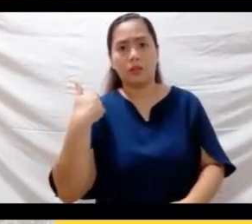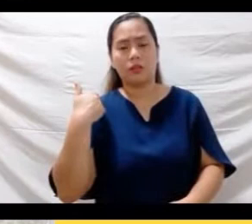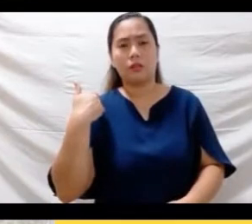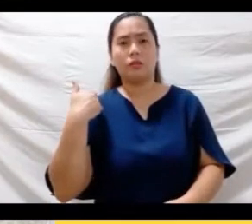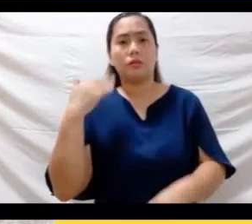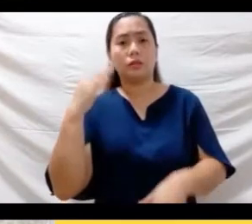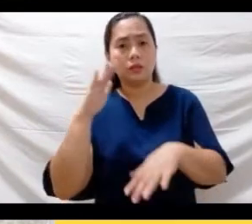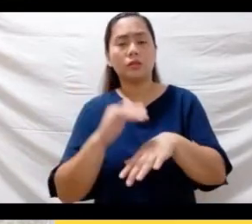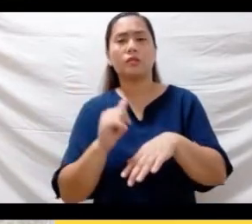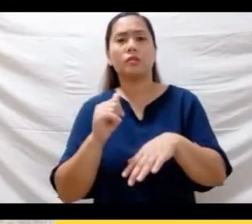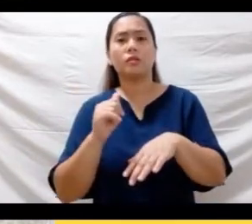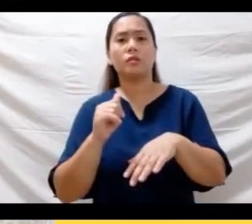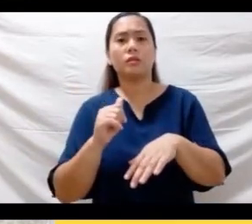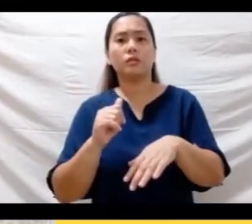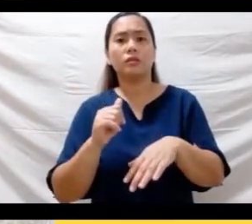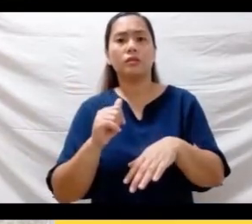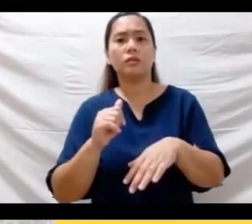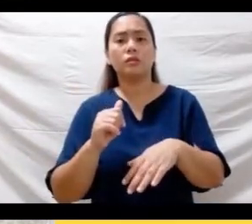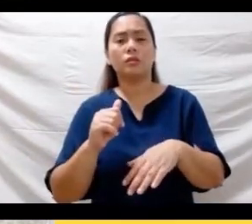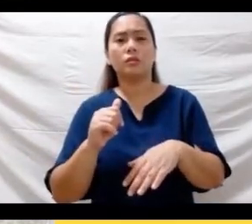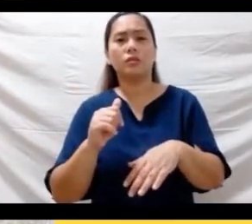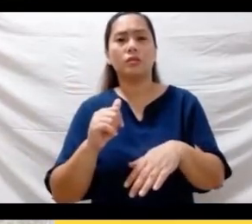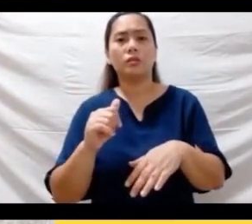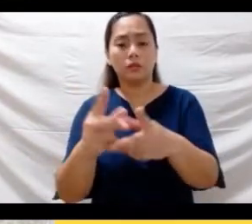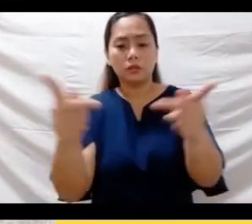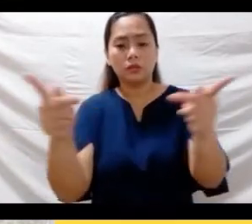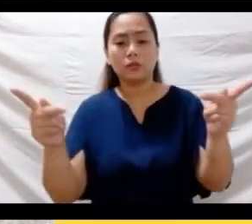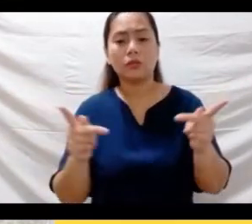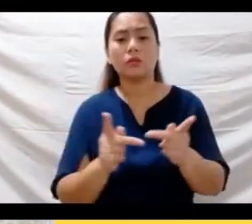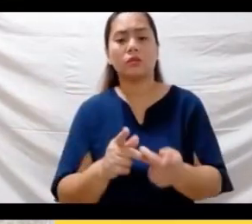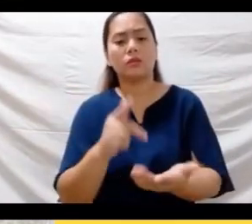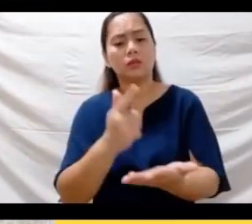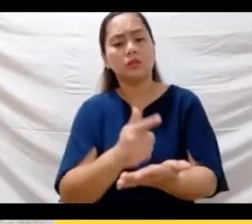kanilang probinsya sa listahan na walang pasok.